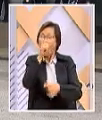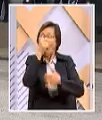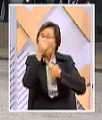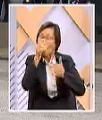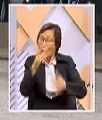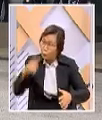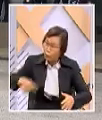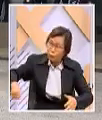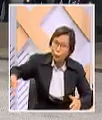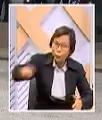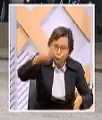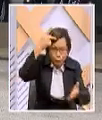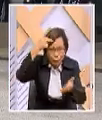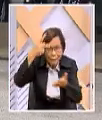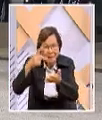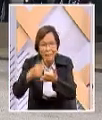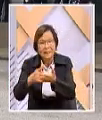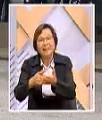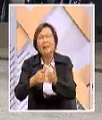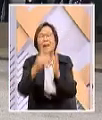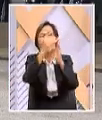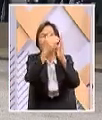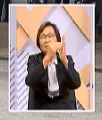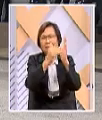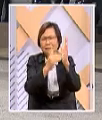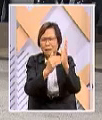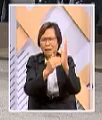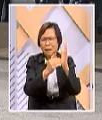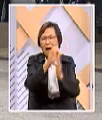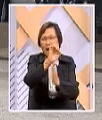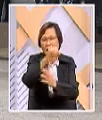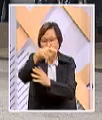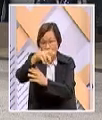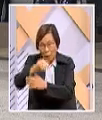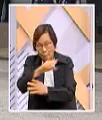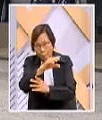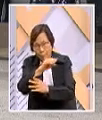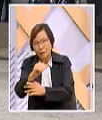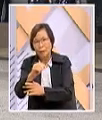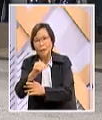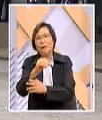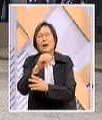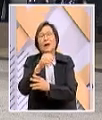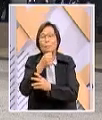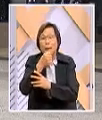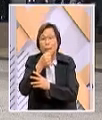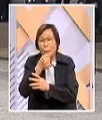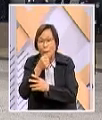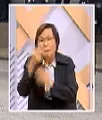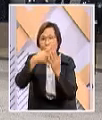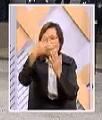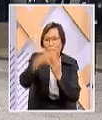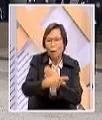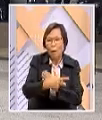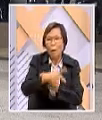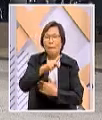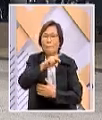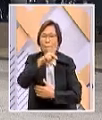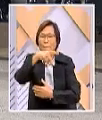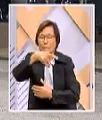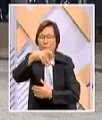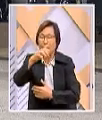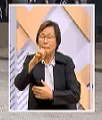pasti akan mengenali mereka. Ada pengacara daripada pengacara Selamat Pagi Malaysia, juga pengacara program Persona XY.